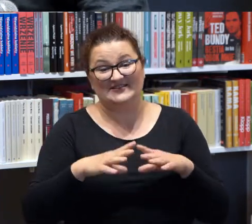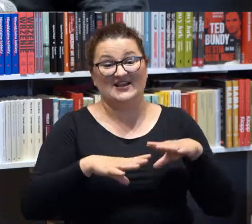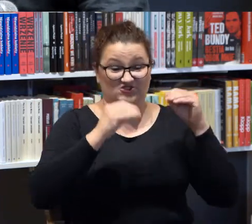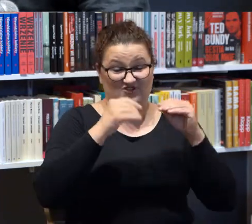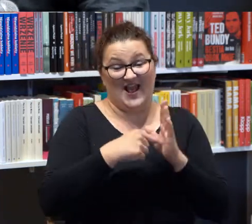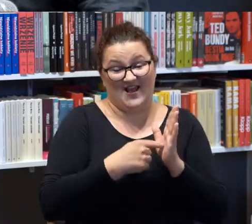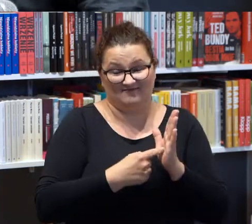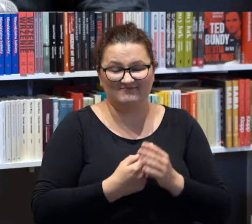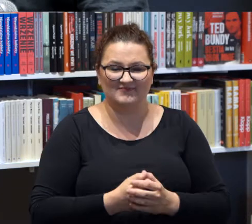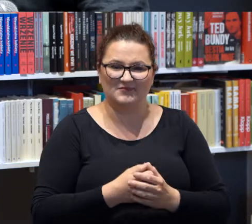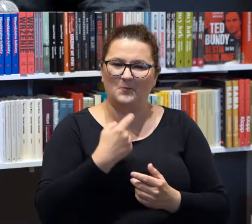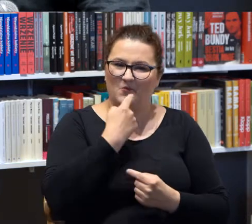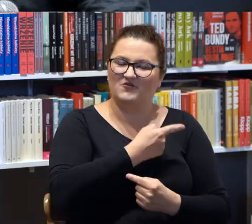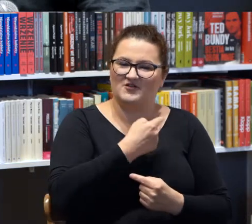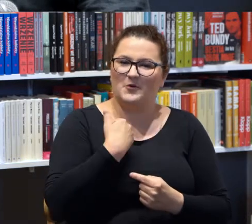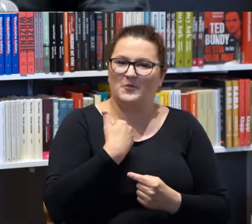wspomniałeś,